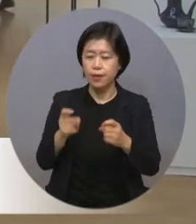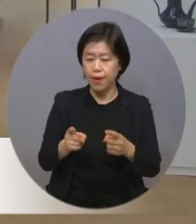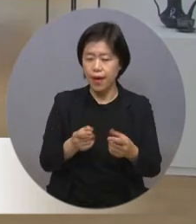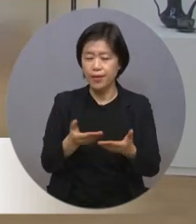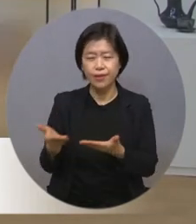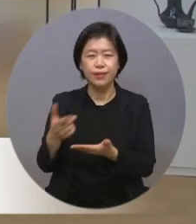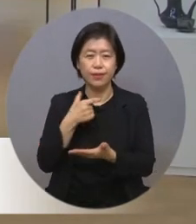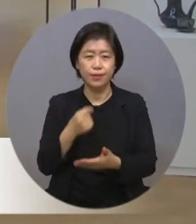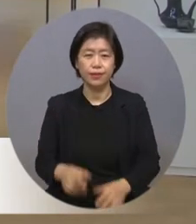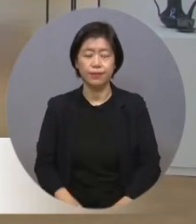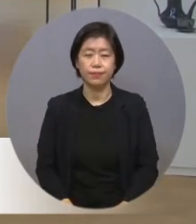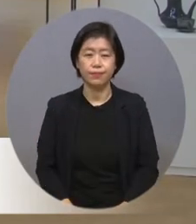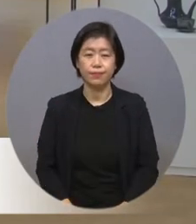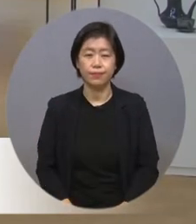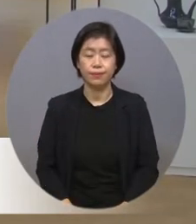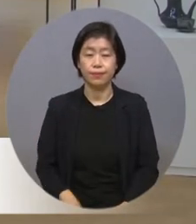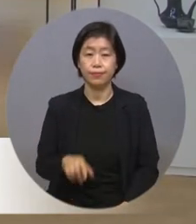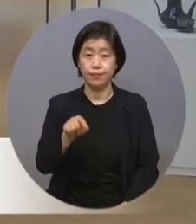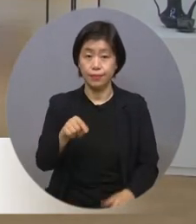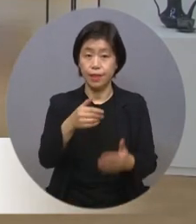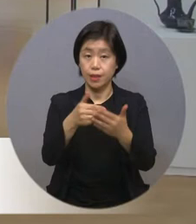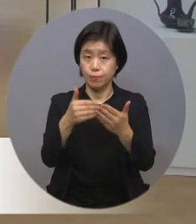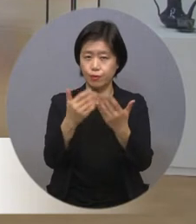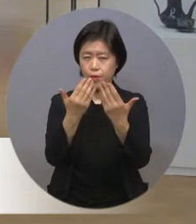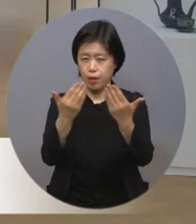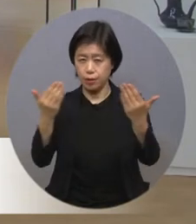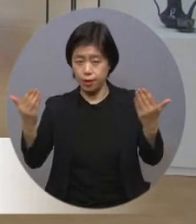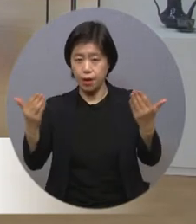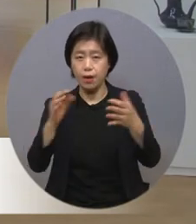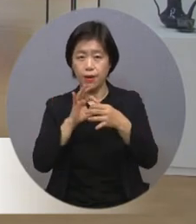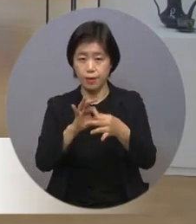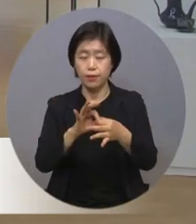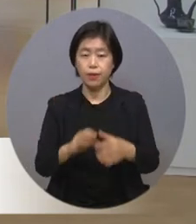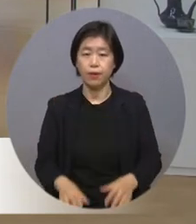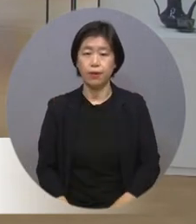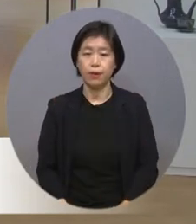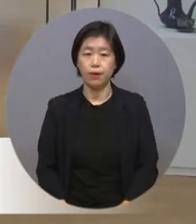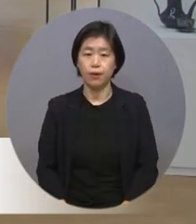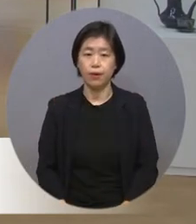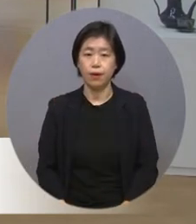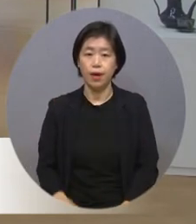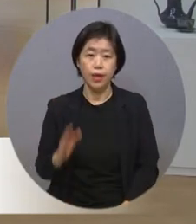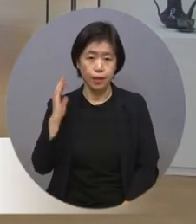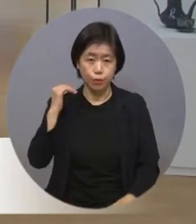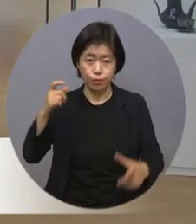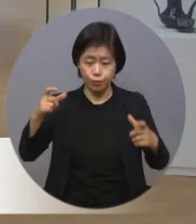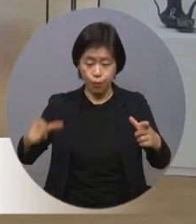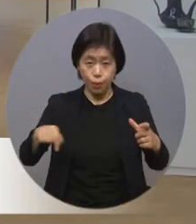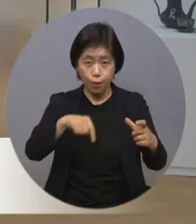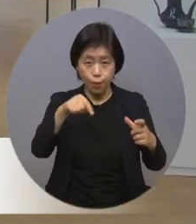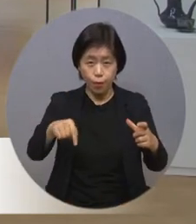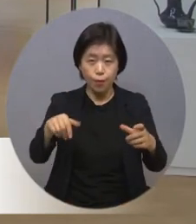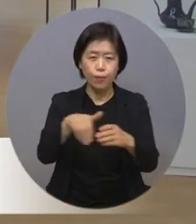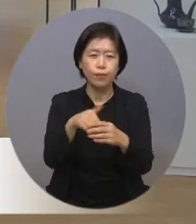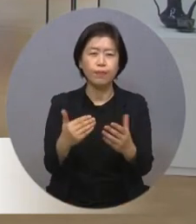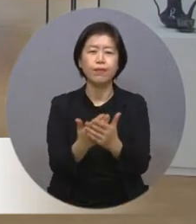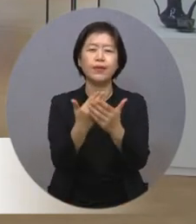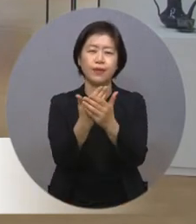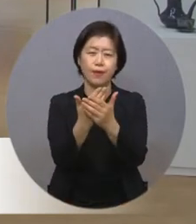있습니다. 이 작품 전시회를 통해서 의정부의 문화 향유의 그